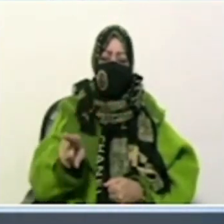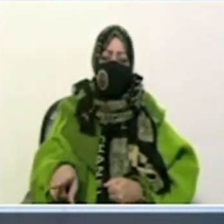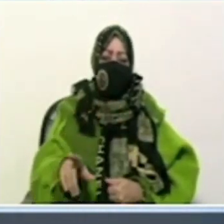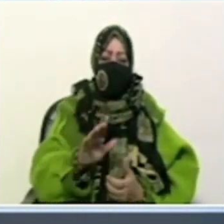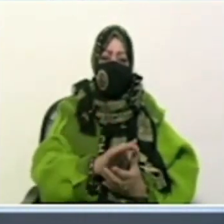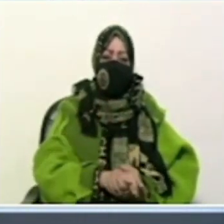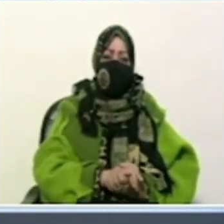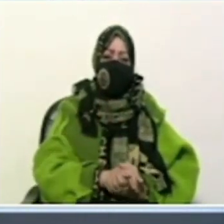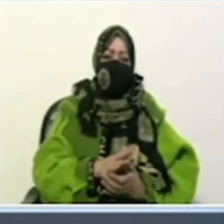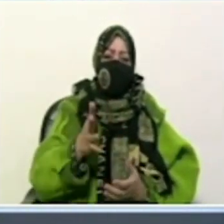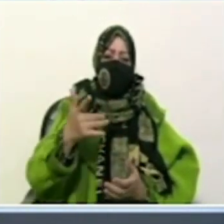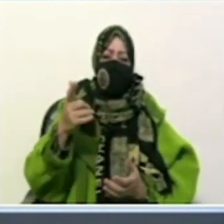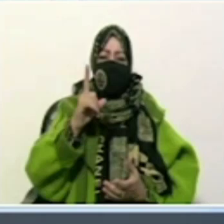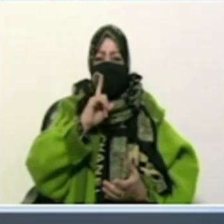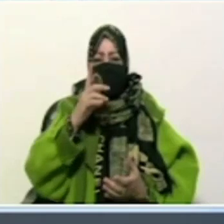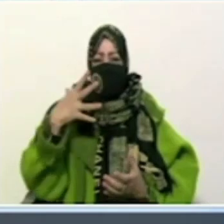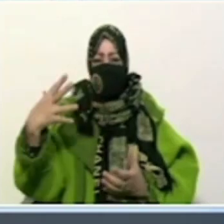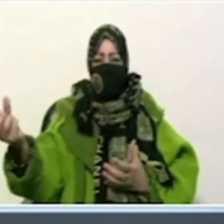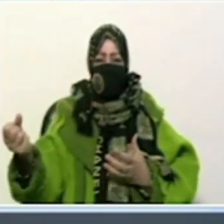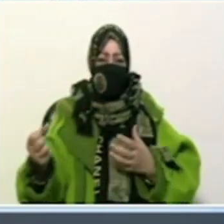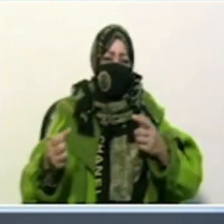الحكم؟